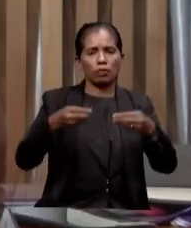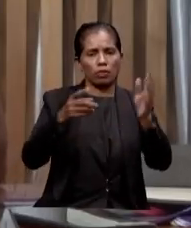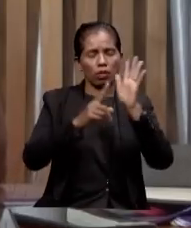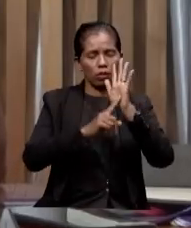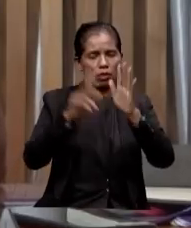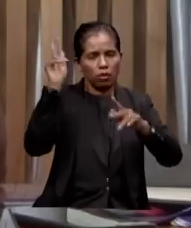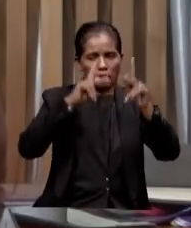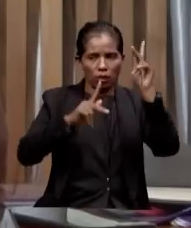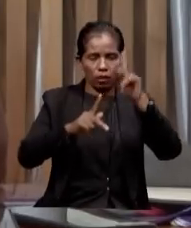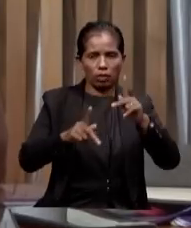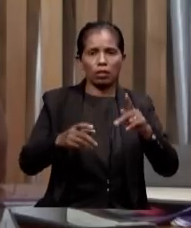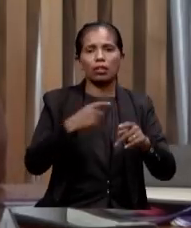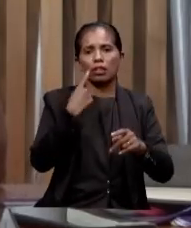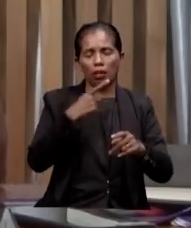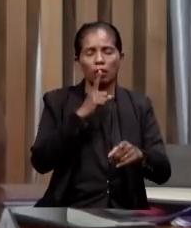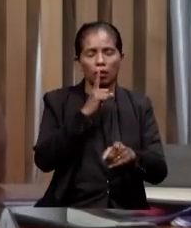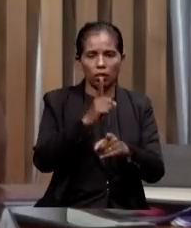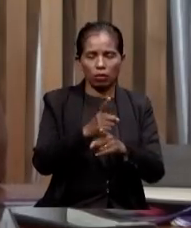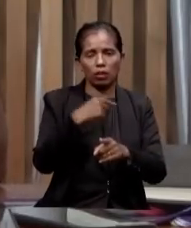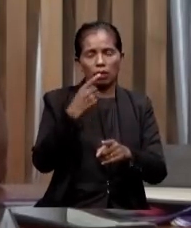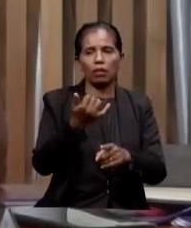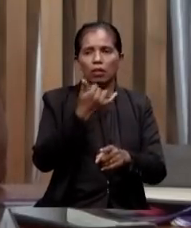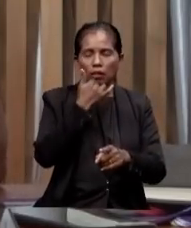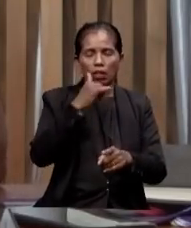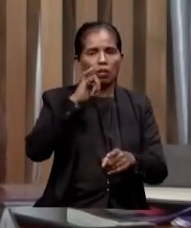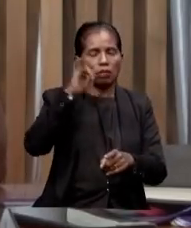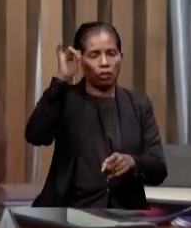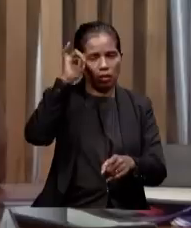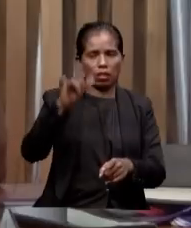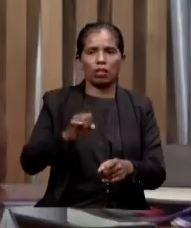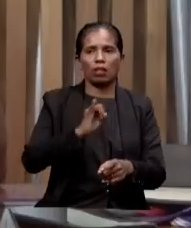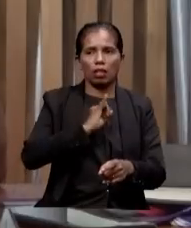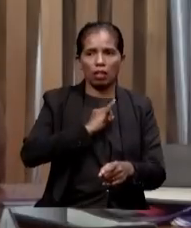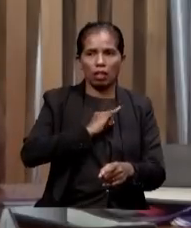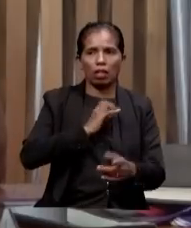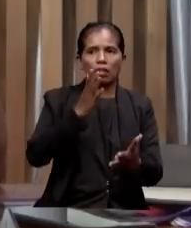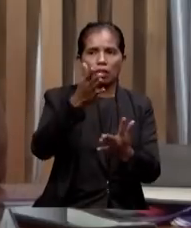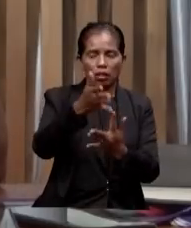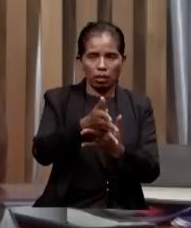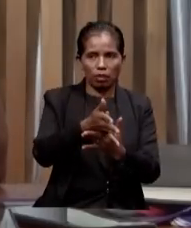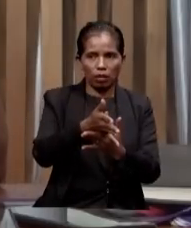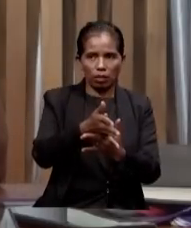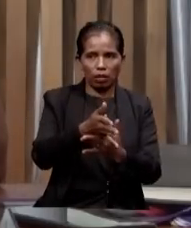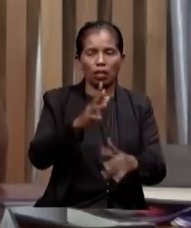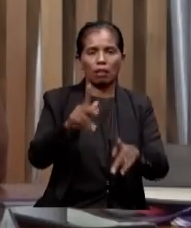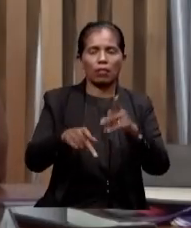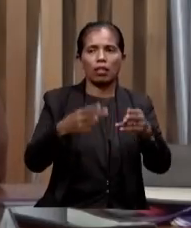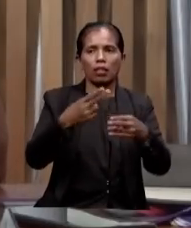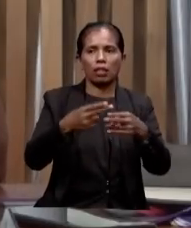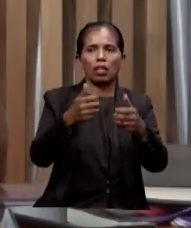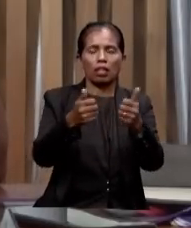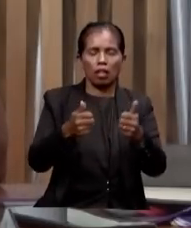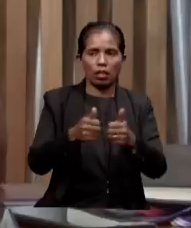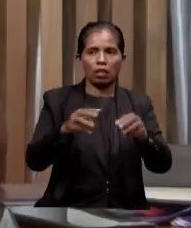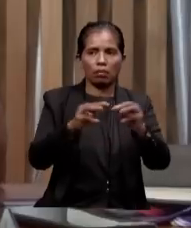kasu sirne idan be maka los idan be maka sala hosi ne hau tama salah te temi fali ema nenaran ka arti masail